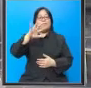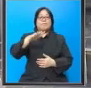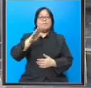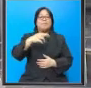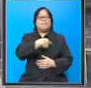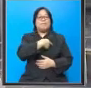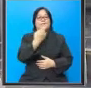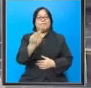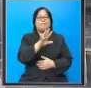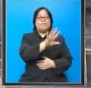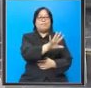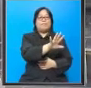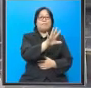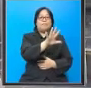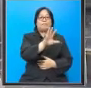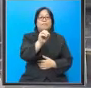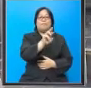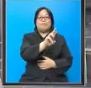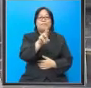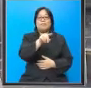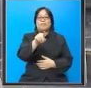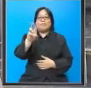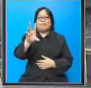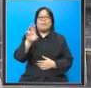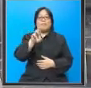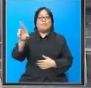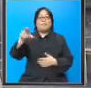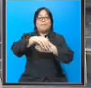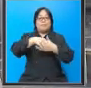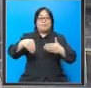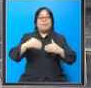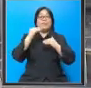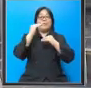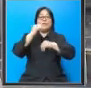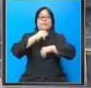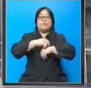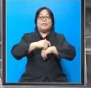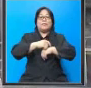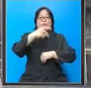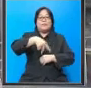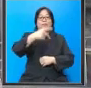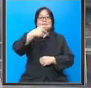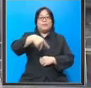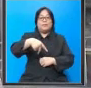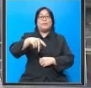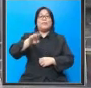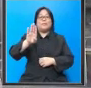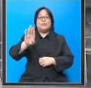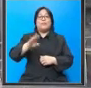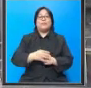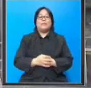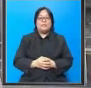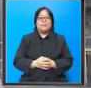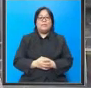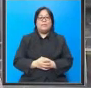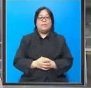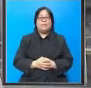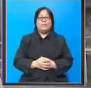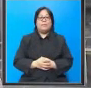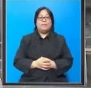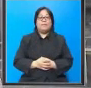kerugian antara di Meratus ribu hingga 600.000 dalam tempo perintah tawaran pergerakan bersyarat